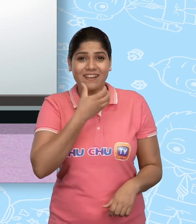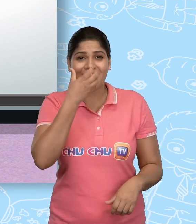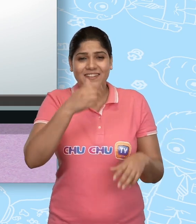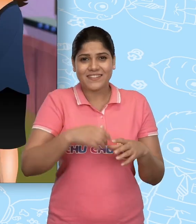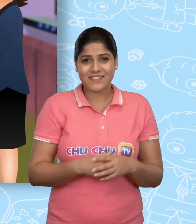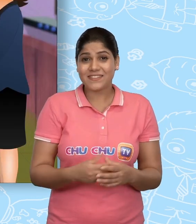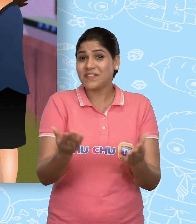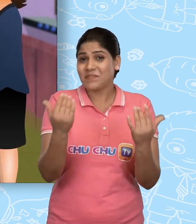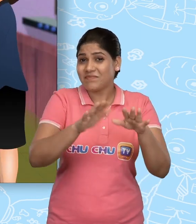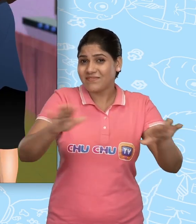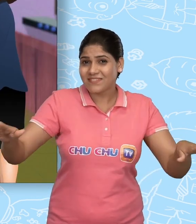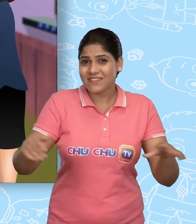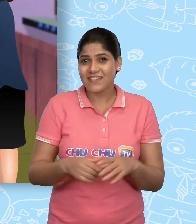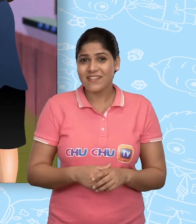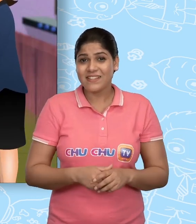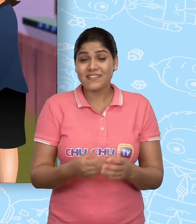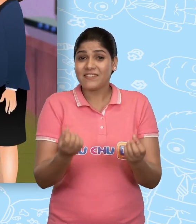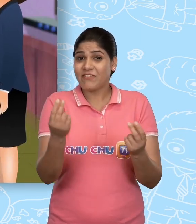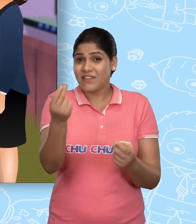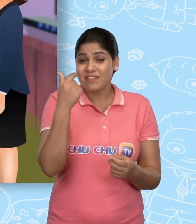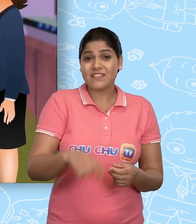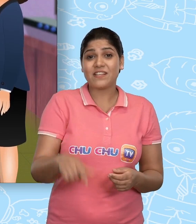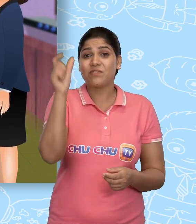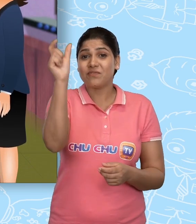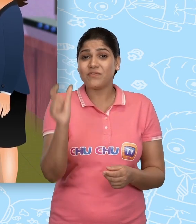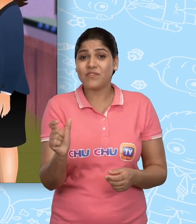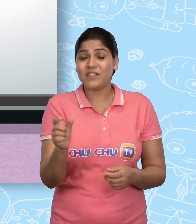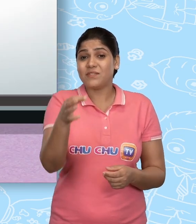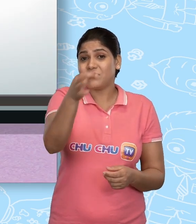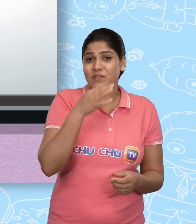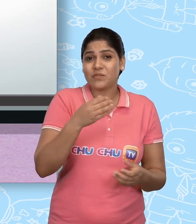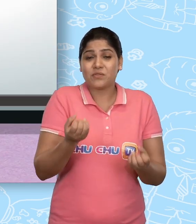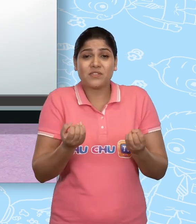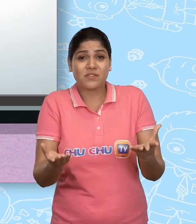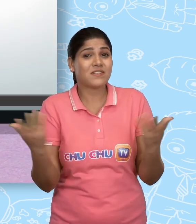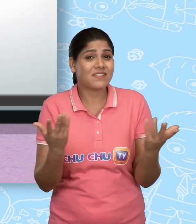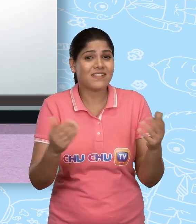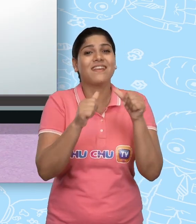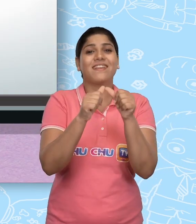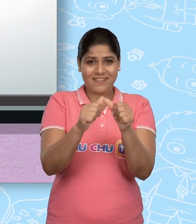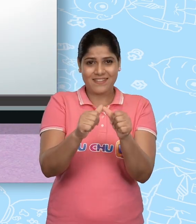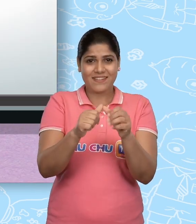एप्पल। चलो बच्चों, जल्दी से एक और वर्ड बताओ जो शुरू होता है ए से।